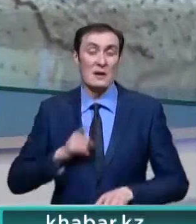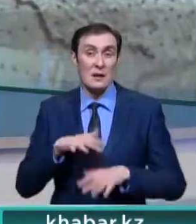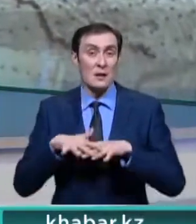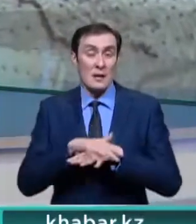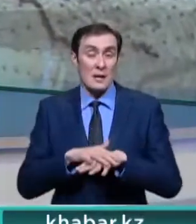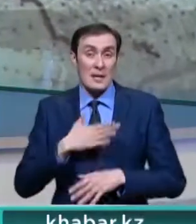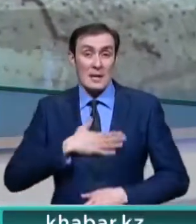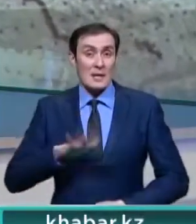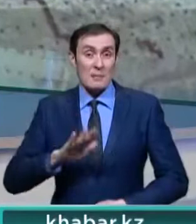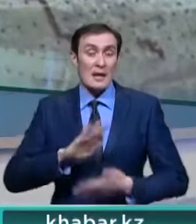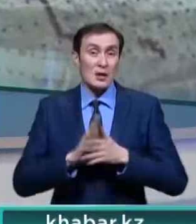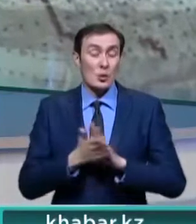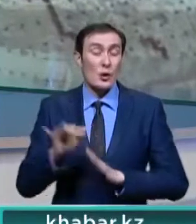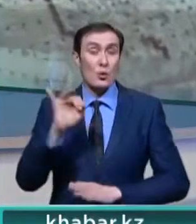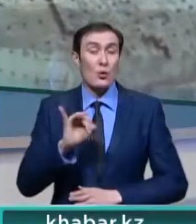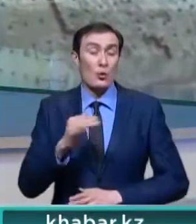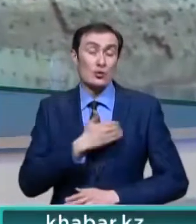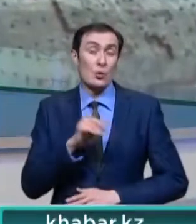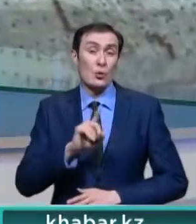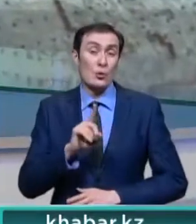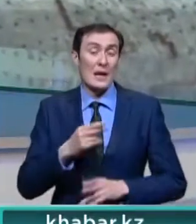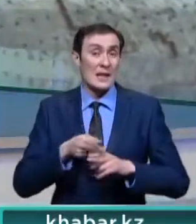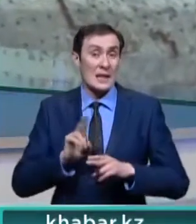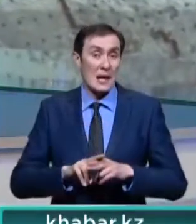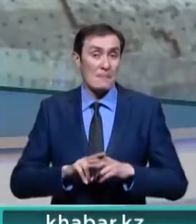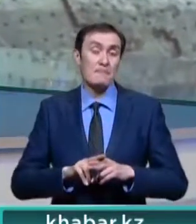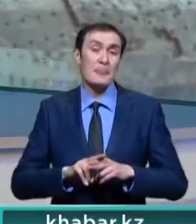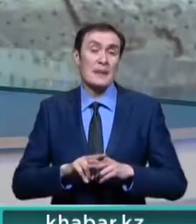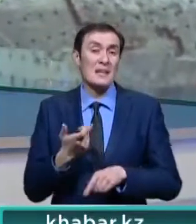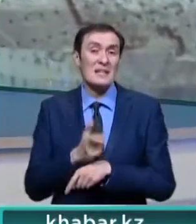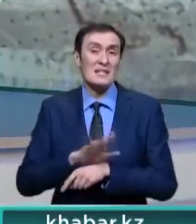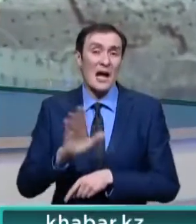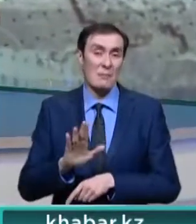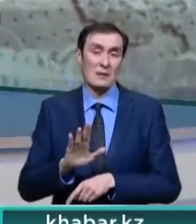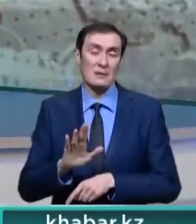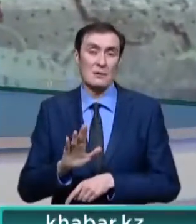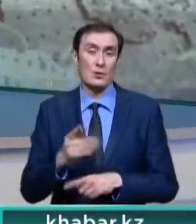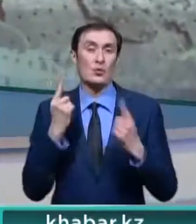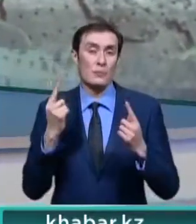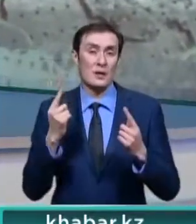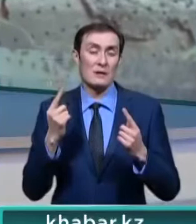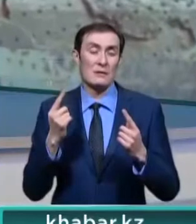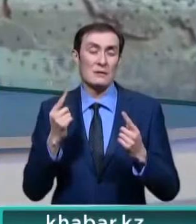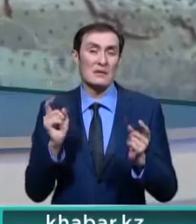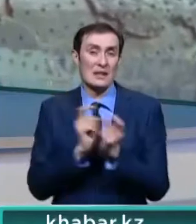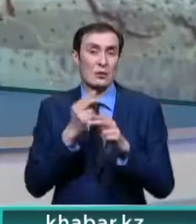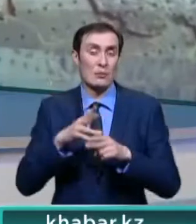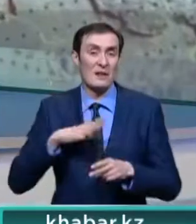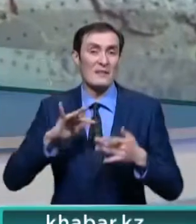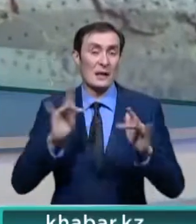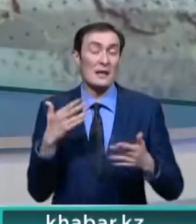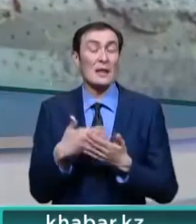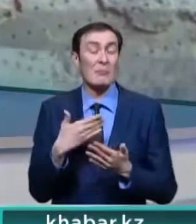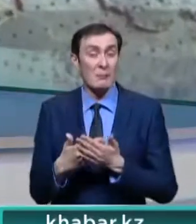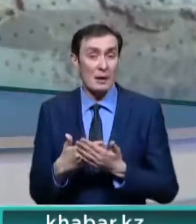неприятная история согласно но я хочу отметить алмаз что это не самая грань и все самые громкие заголовки которым и стрелка знает и